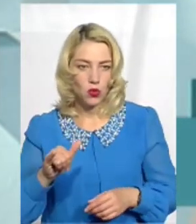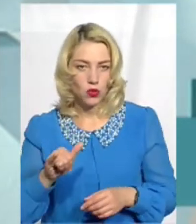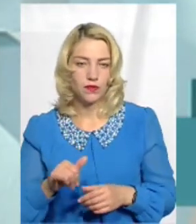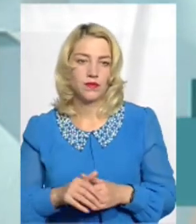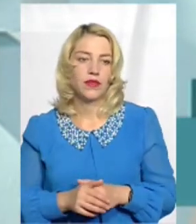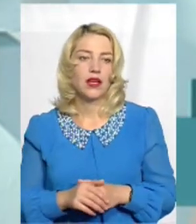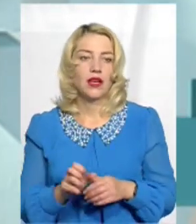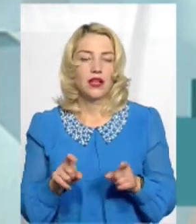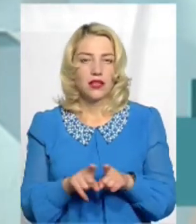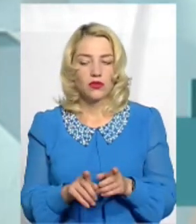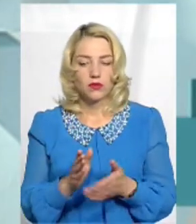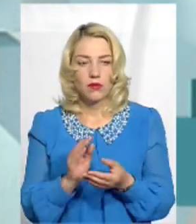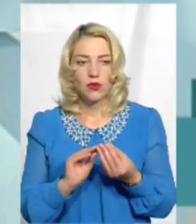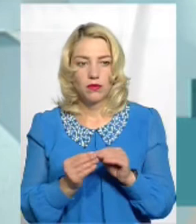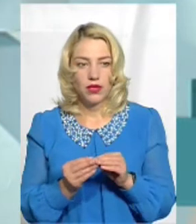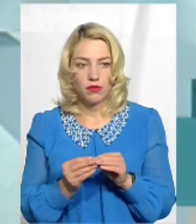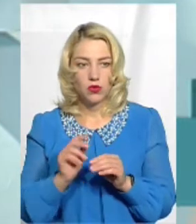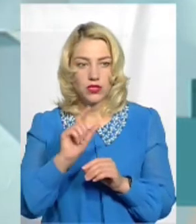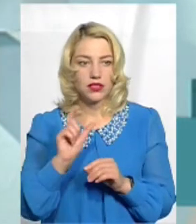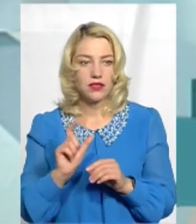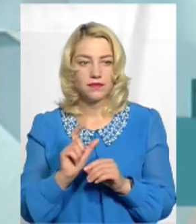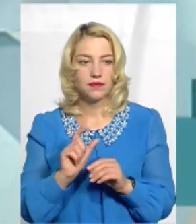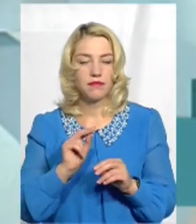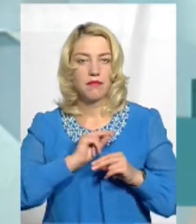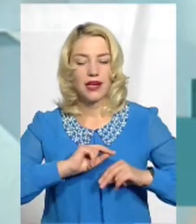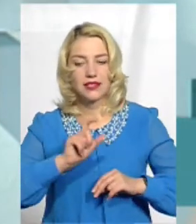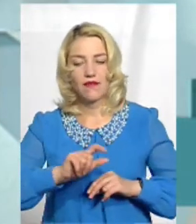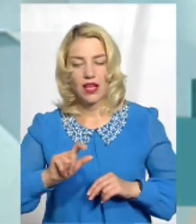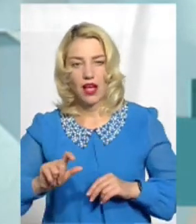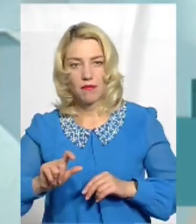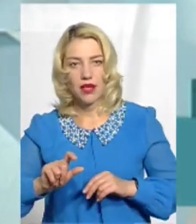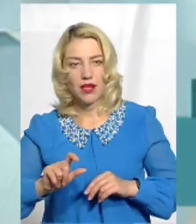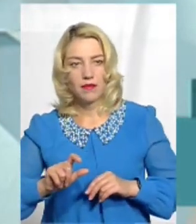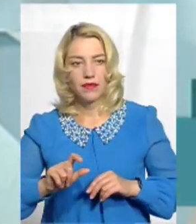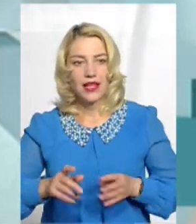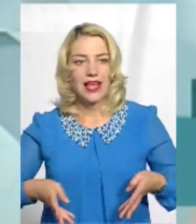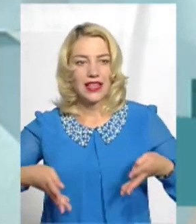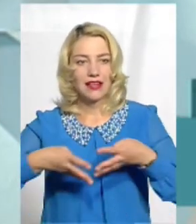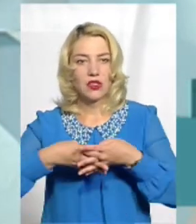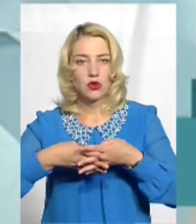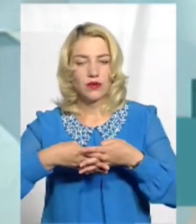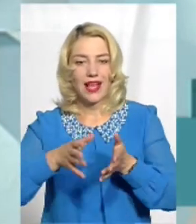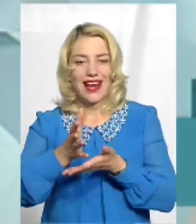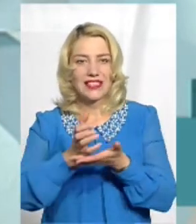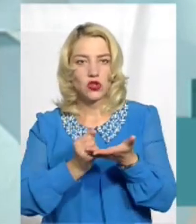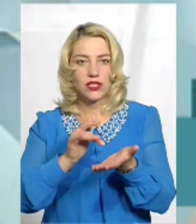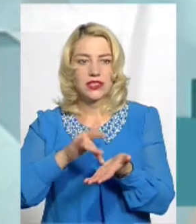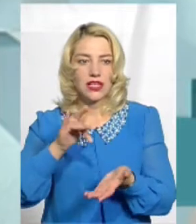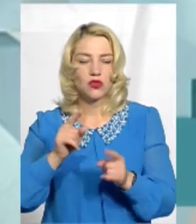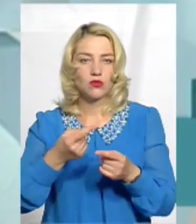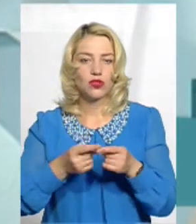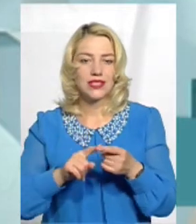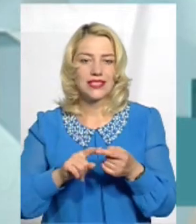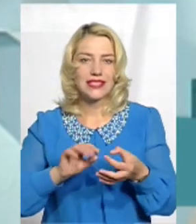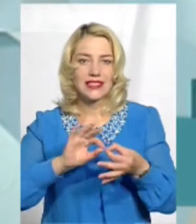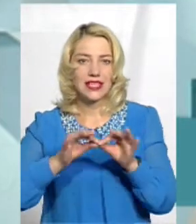освіти. Крім того, маємо проблему із працівниками в інклюзивно-ресурсних центрах. Через те, що це